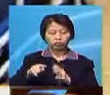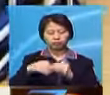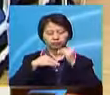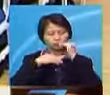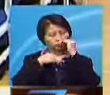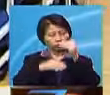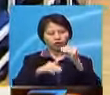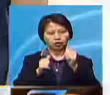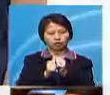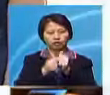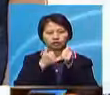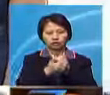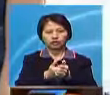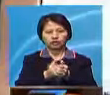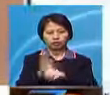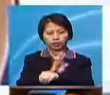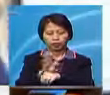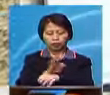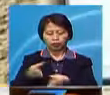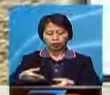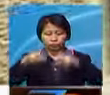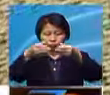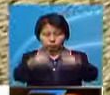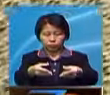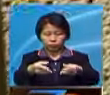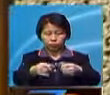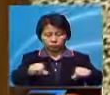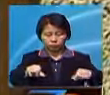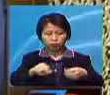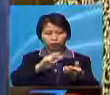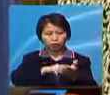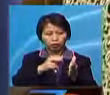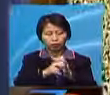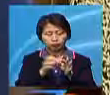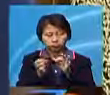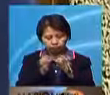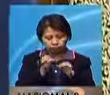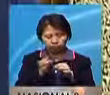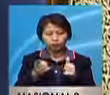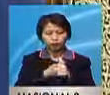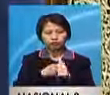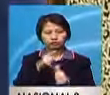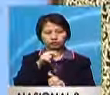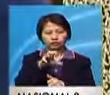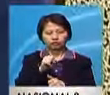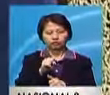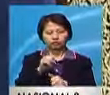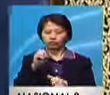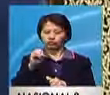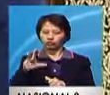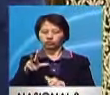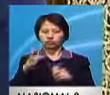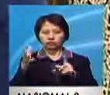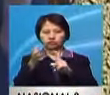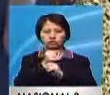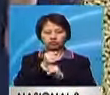Tahap pematuhan peniaga bagi penyerahan penyata tafsiran pertama, penyata GST 03 mencapai